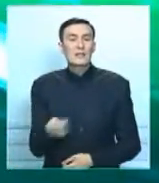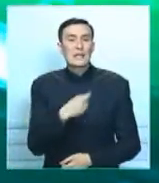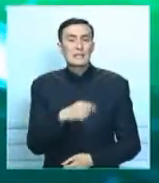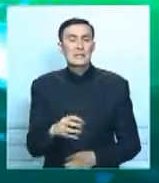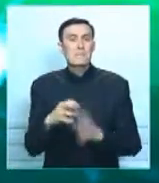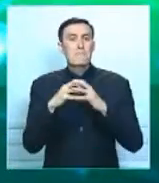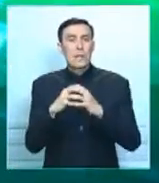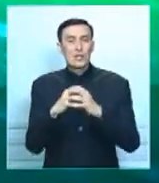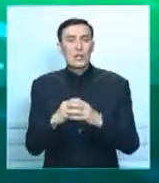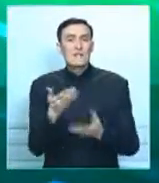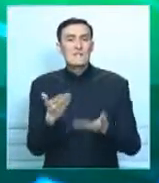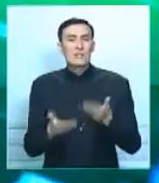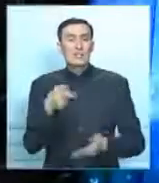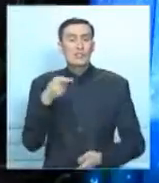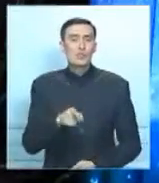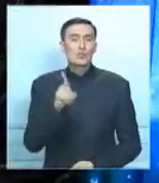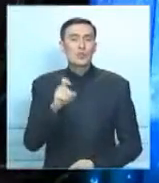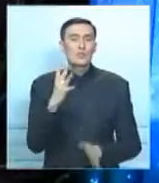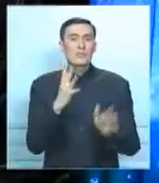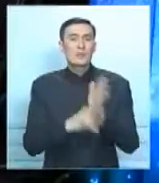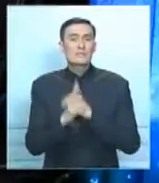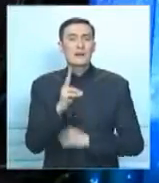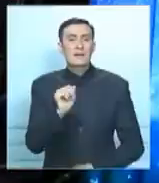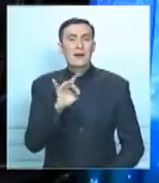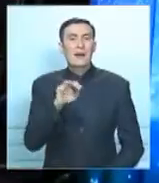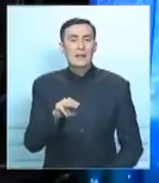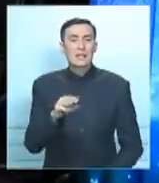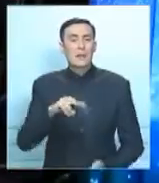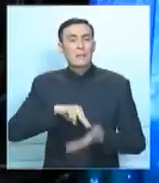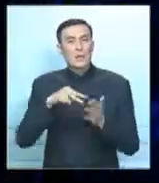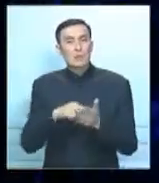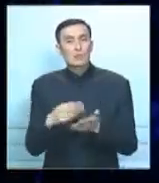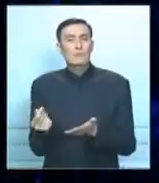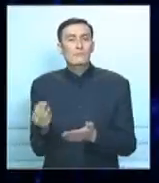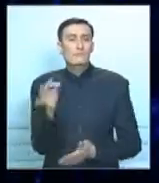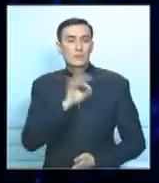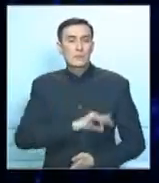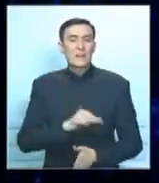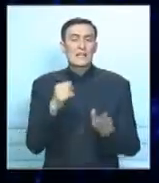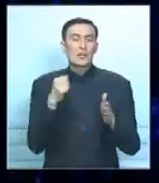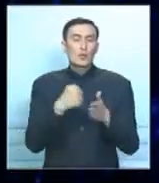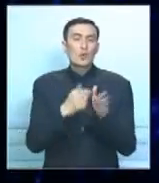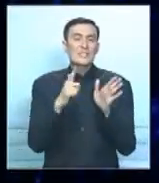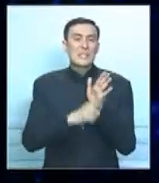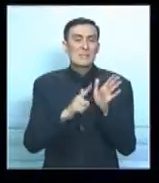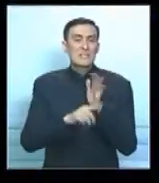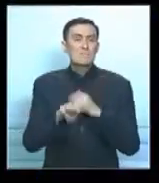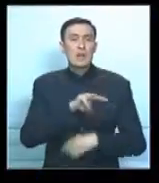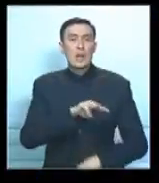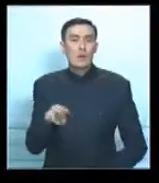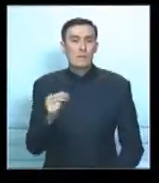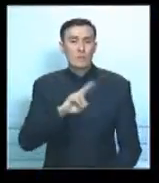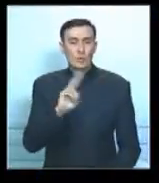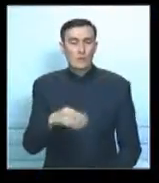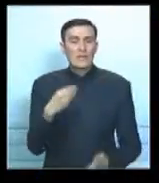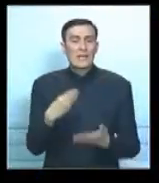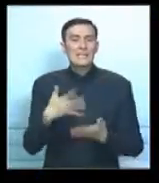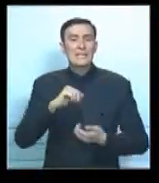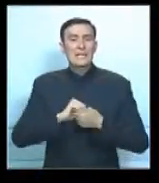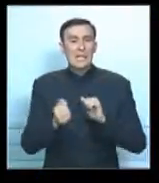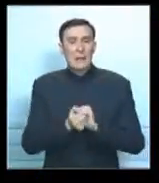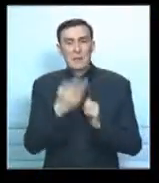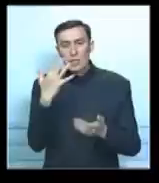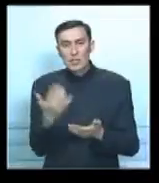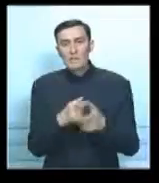весит 1190 каратов. За него организаторы рассчитывают получить до 70 миллионов долларов. Драгоценный